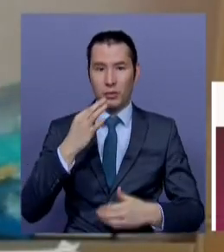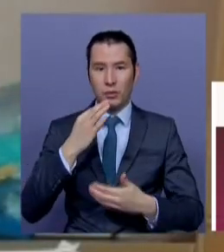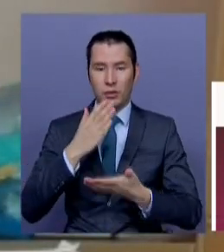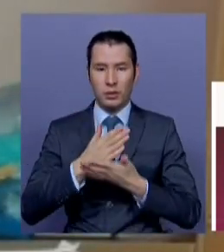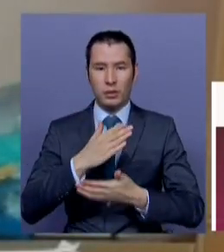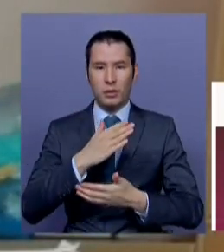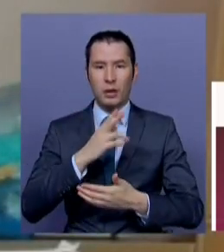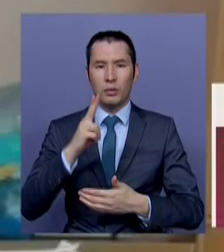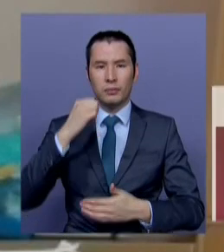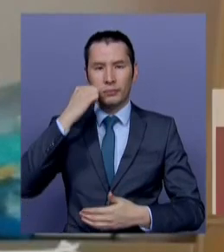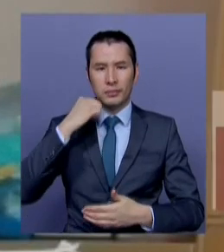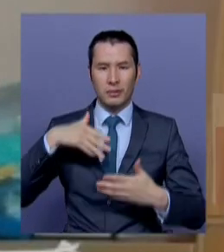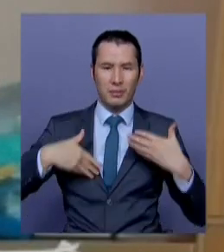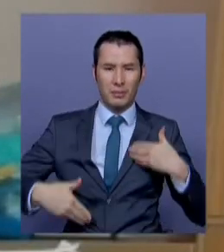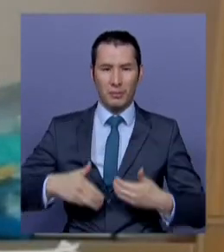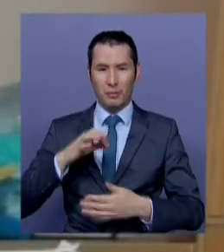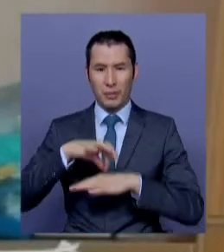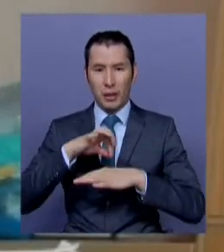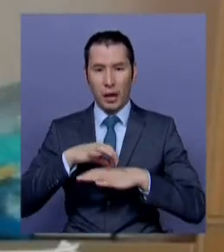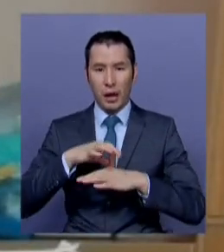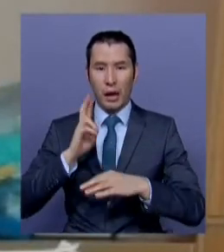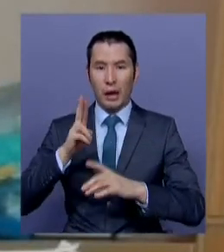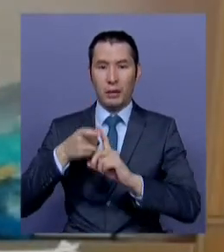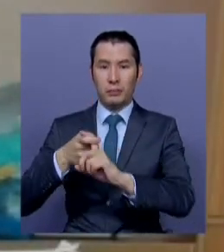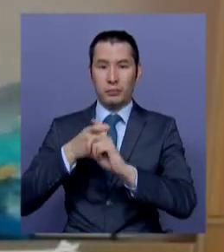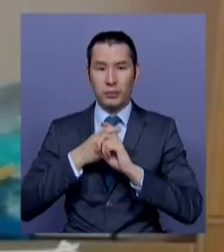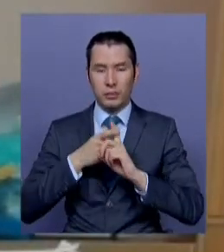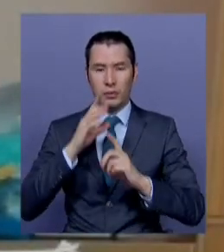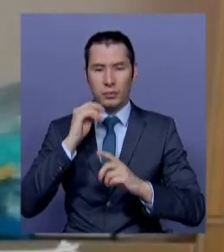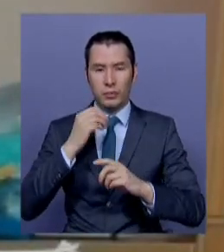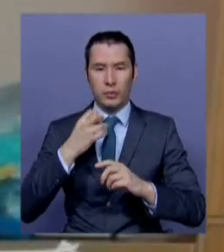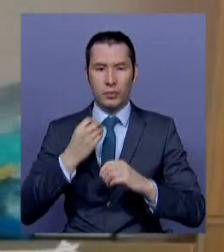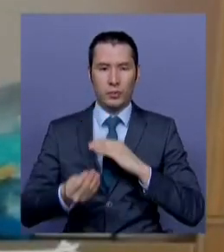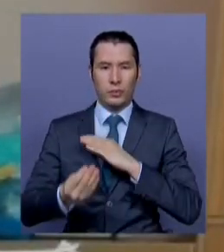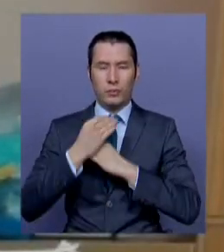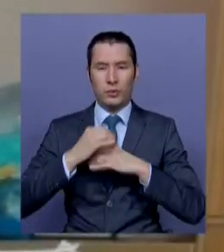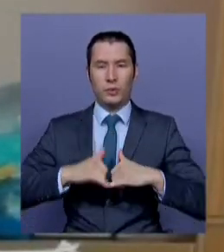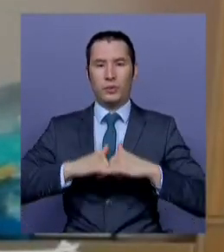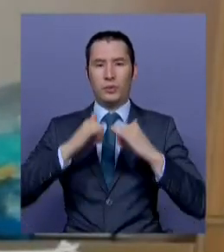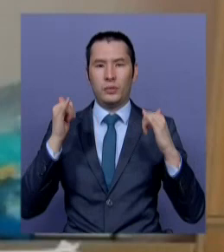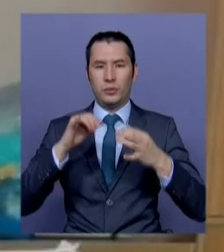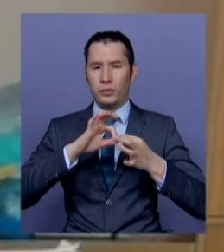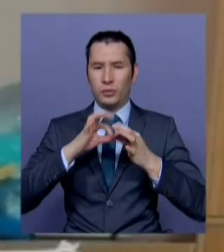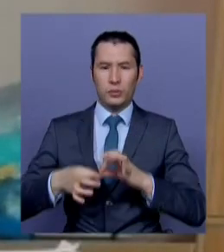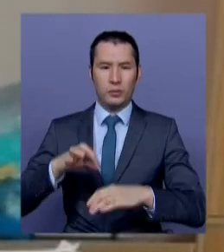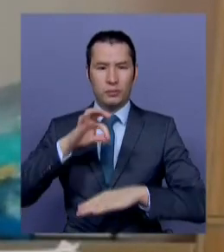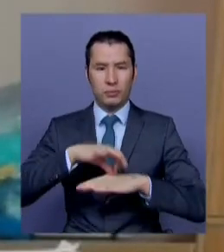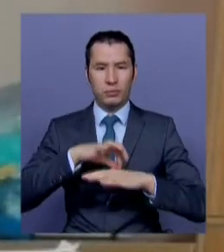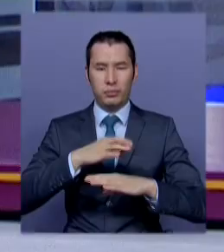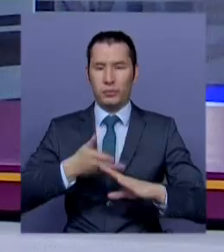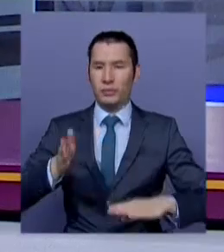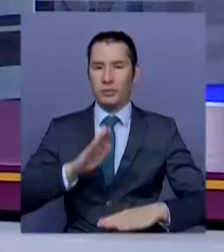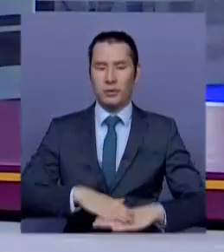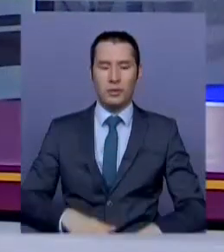егде жастағы адамдарда жағдай басқаша. Қант диабеті, бүйрек, өкпе және жүрек созылмалы аурулары бар жандарға қиын түседі.